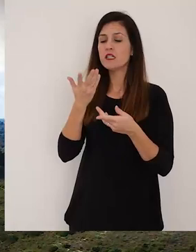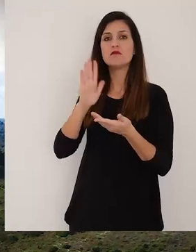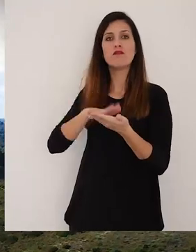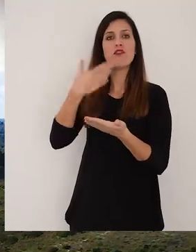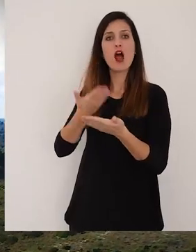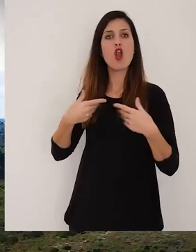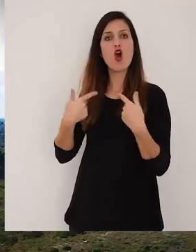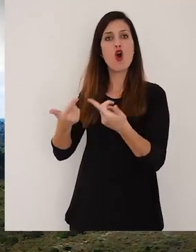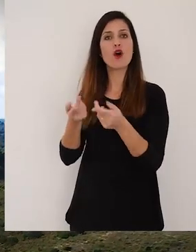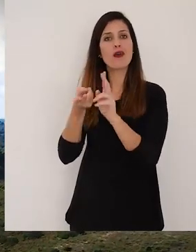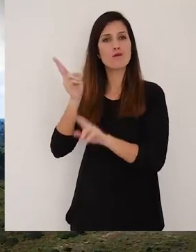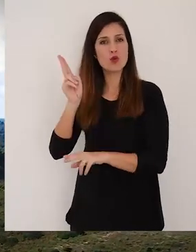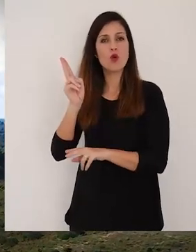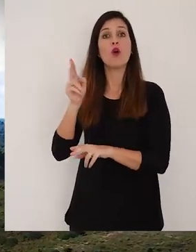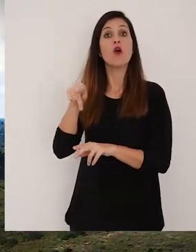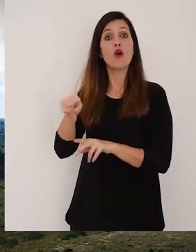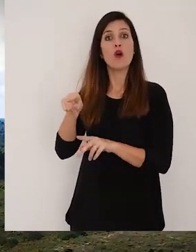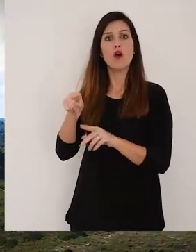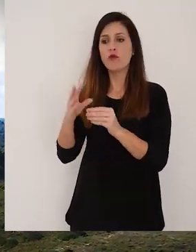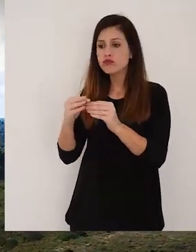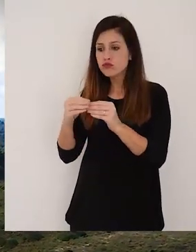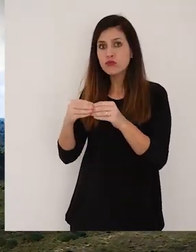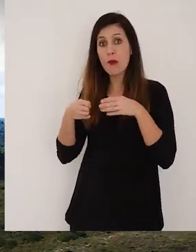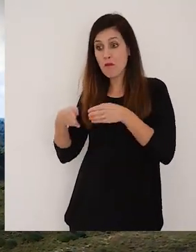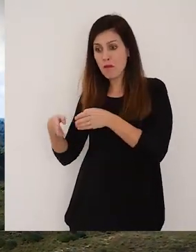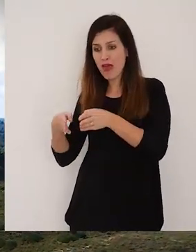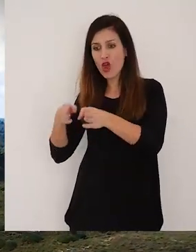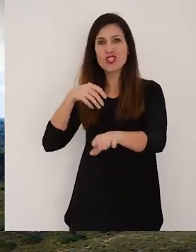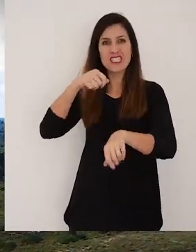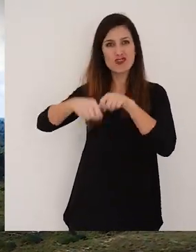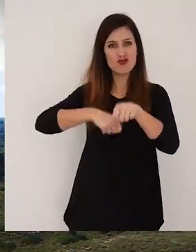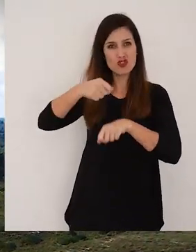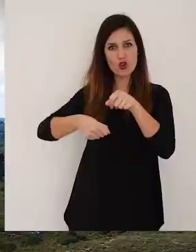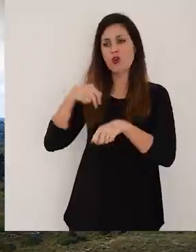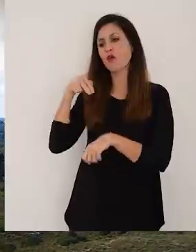realizzazione e la promozione di diversi percorsi culturali e cicloturistici.